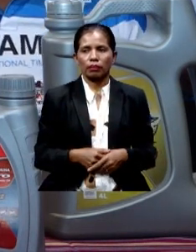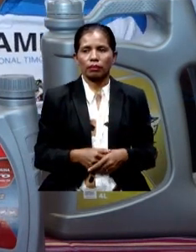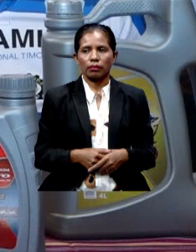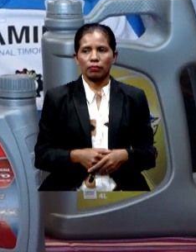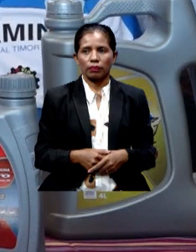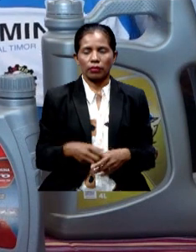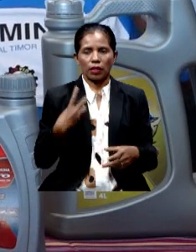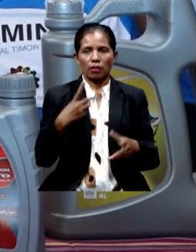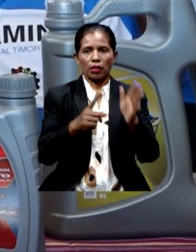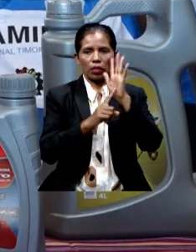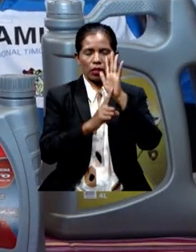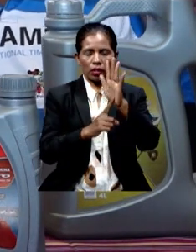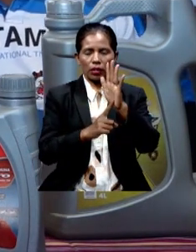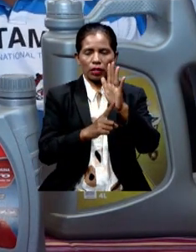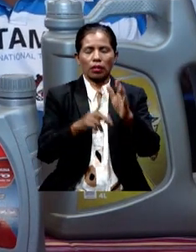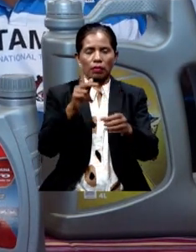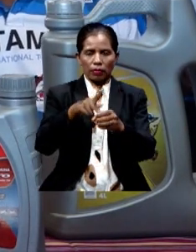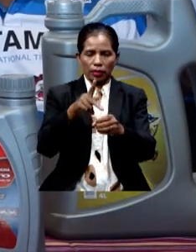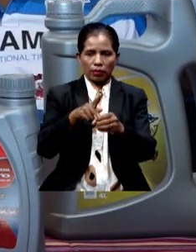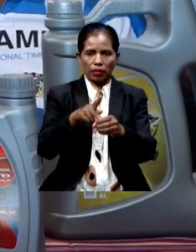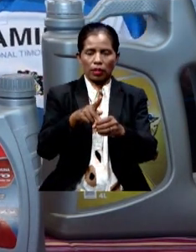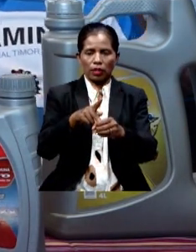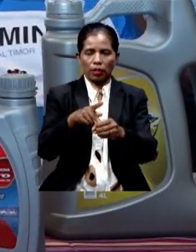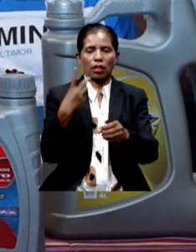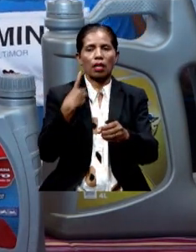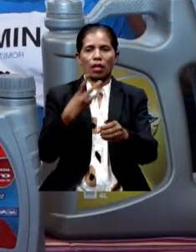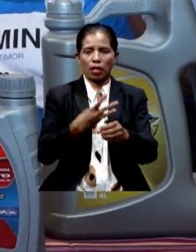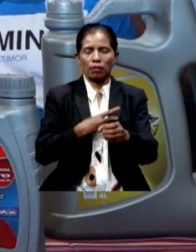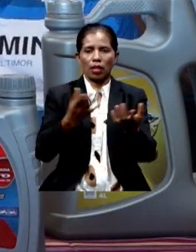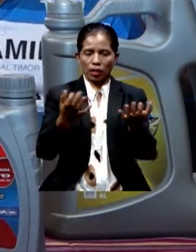perlu kami sampaikan bahwa Pertamina ini kita juga merupakan